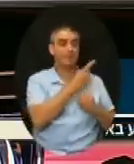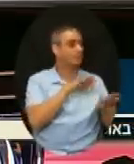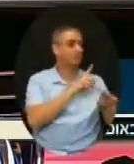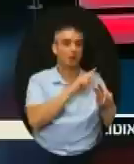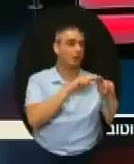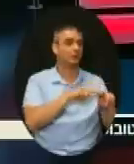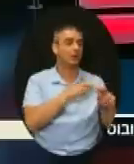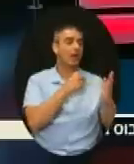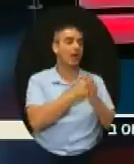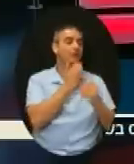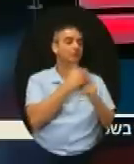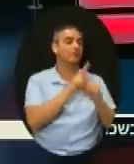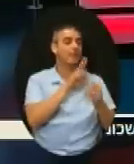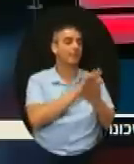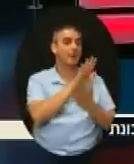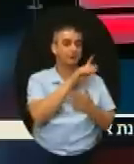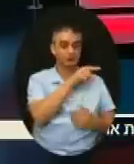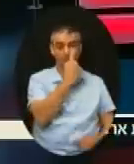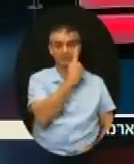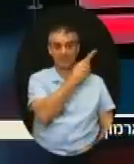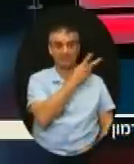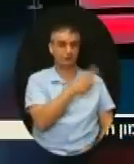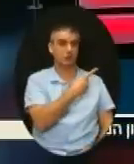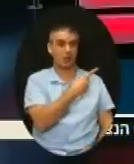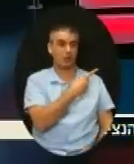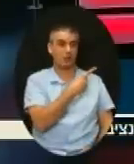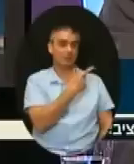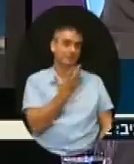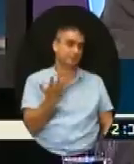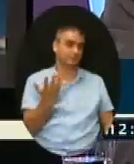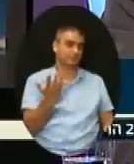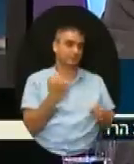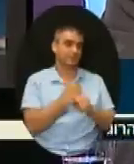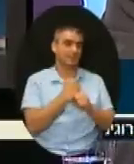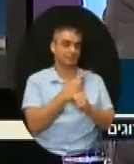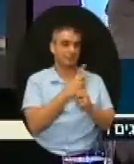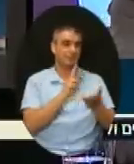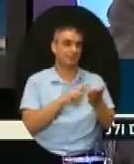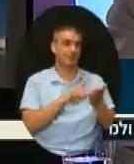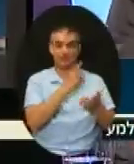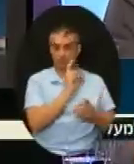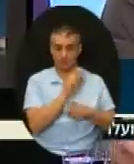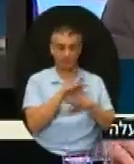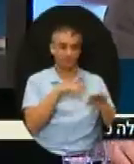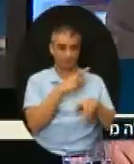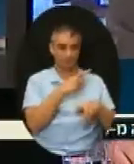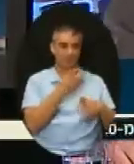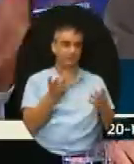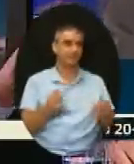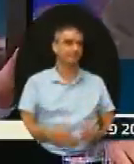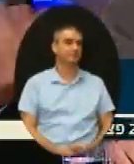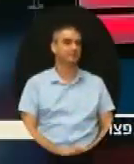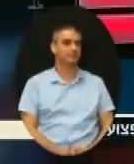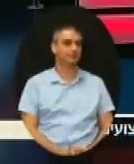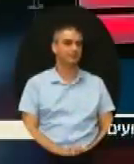תשרוד במתכונתה הנוכחית עד סוף 2015, כרגע הוא היחיד שיכול בעצם לעשות את המשפט הזה לנכון, אם הוא ייכנס לממשלה, וזה בעניין הציני. אז